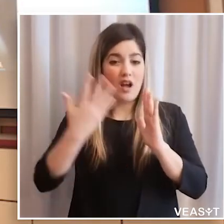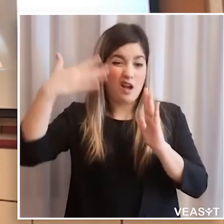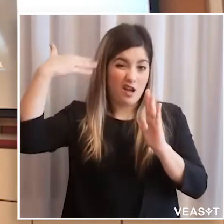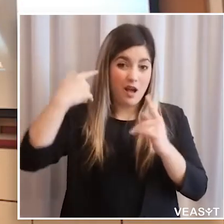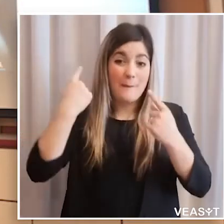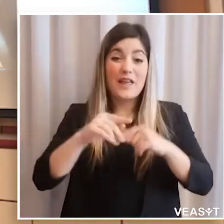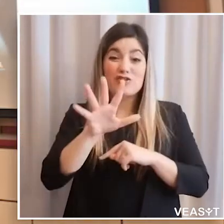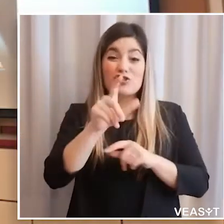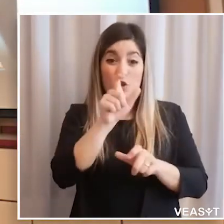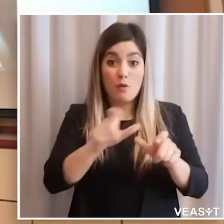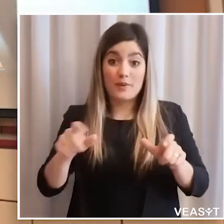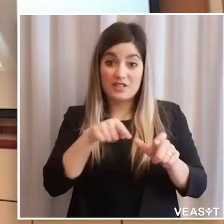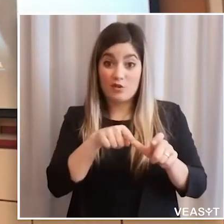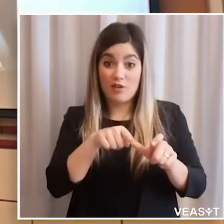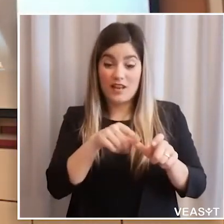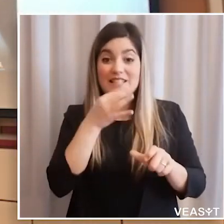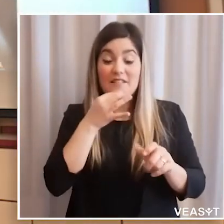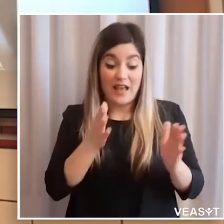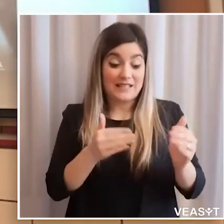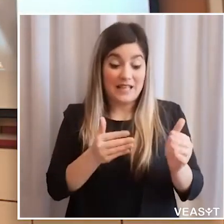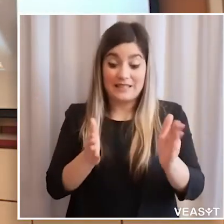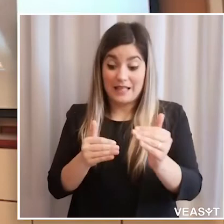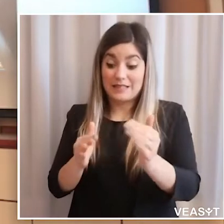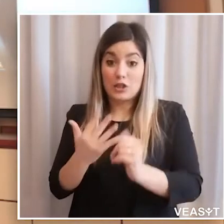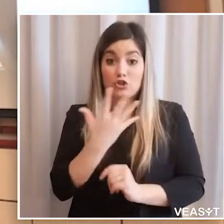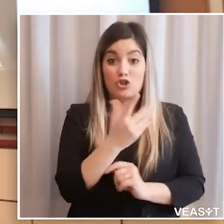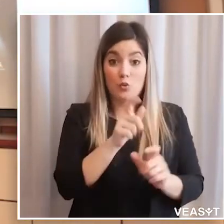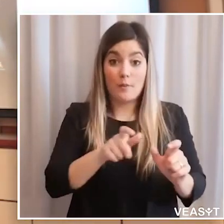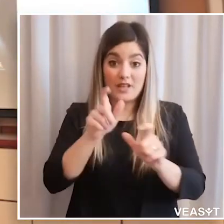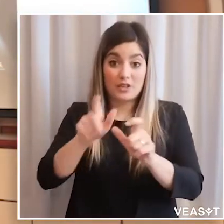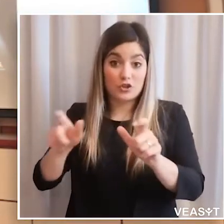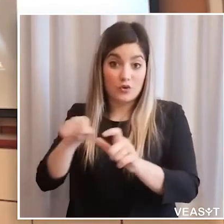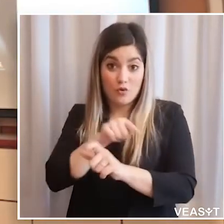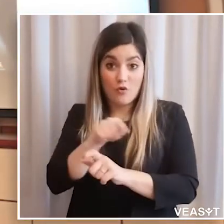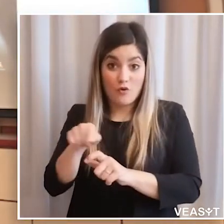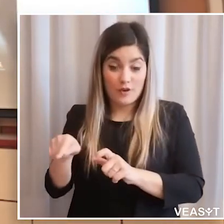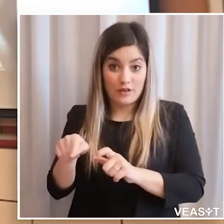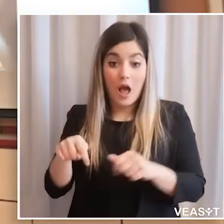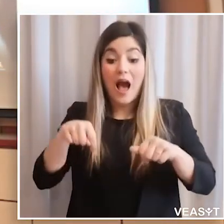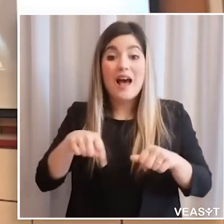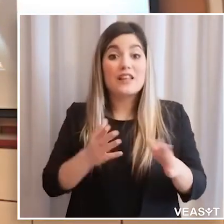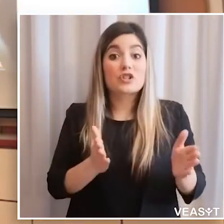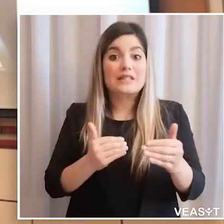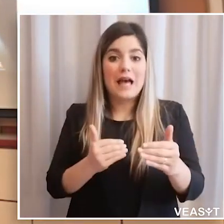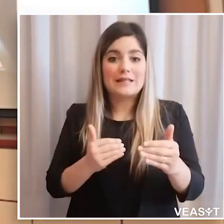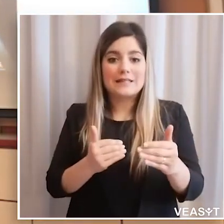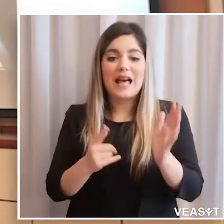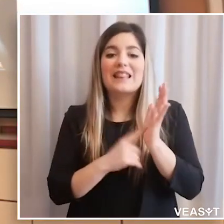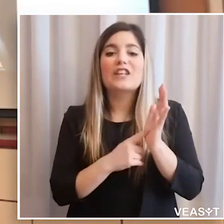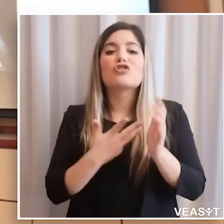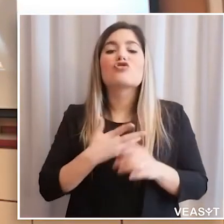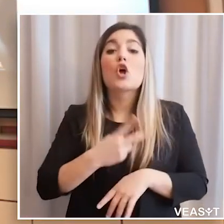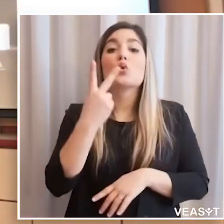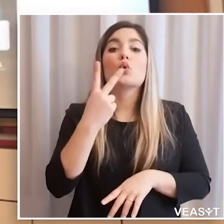stanza disegnata, secondo gli standard dell'epoca, per 5 persone. Quando si entra in una delle stanze